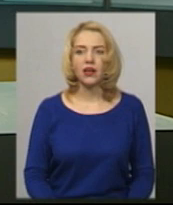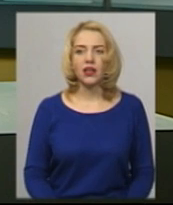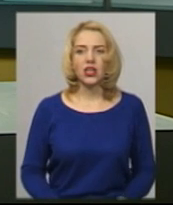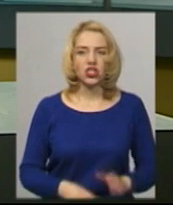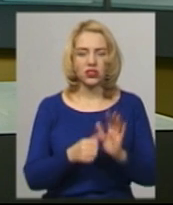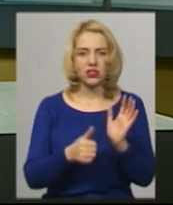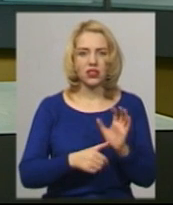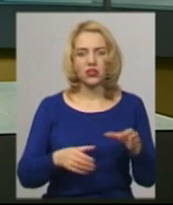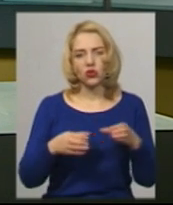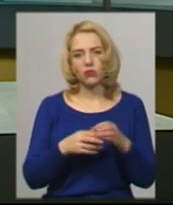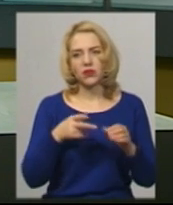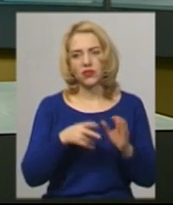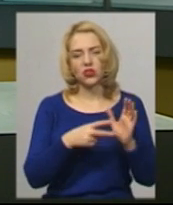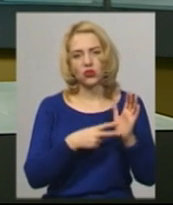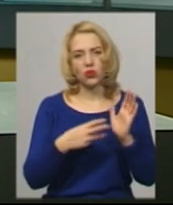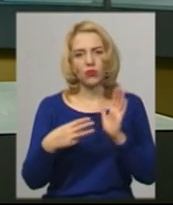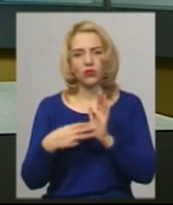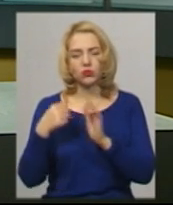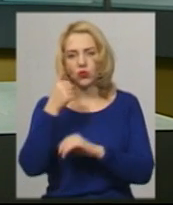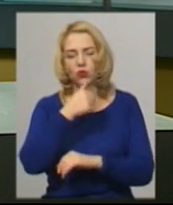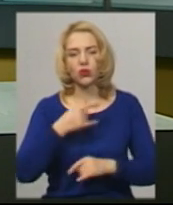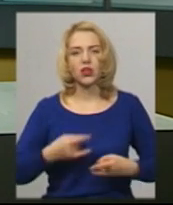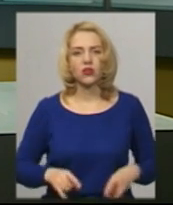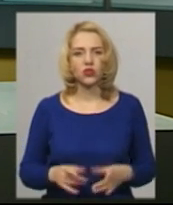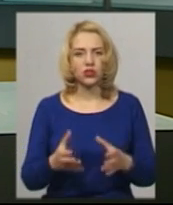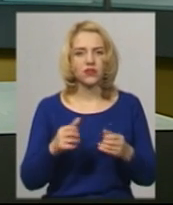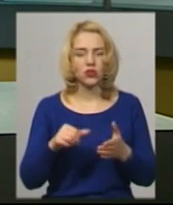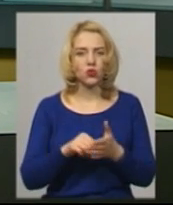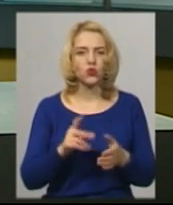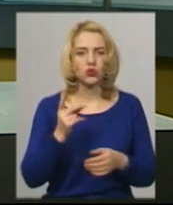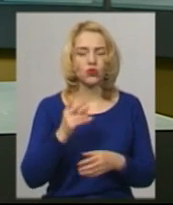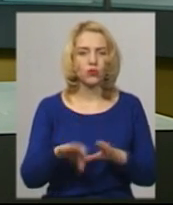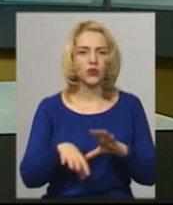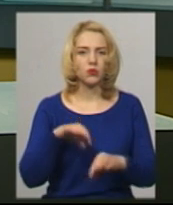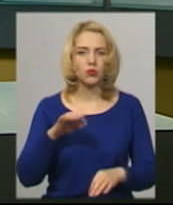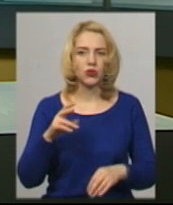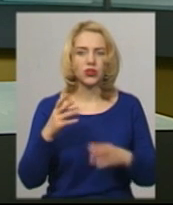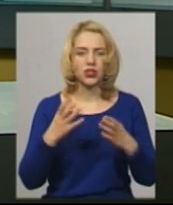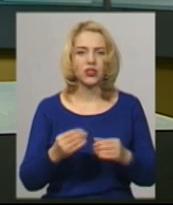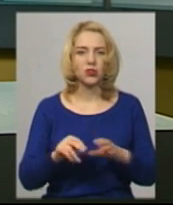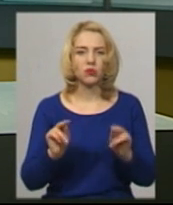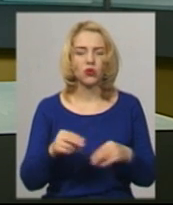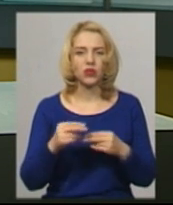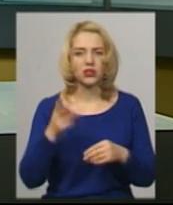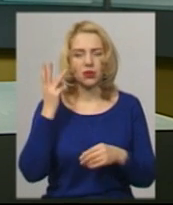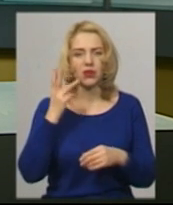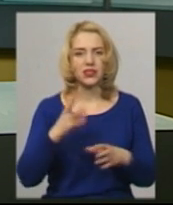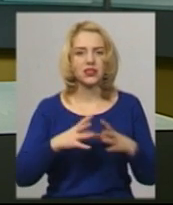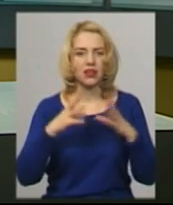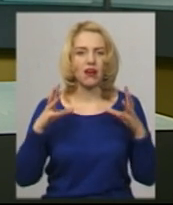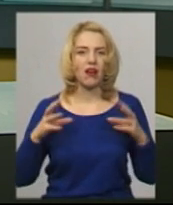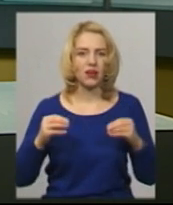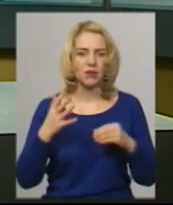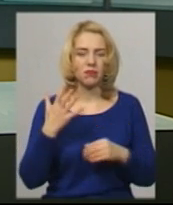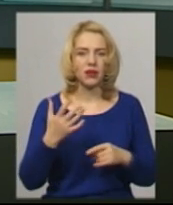16 команд 2007-2008 року народження взяли участь у другому відбірковому дні чемпіонату Хмельницького з регбі-5. Про